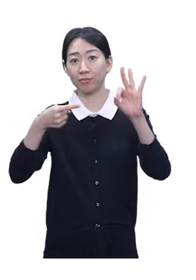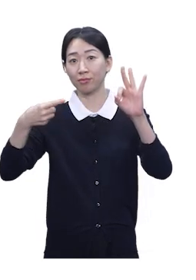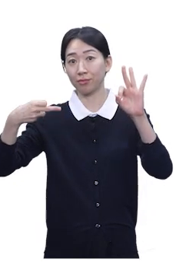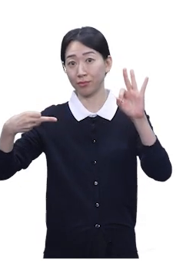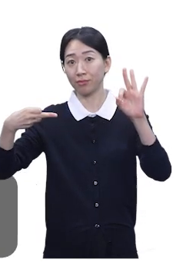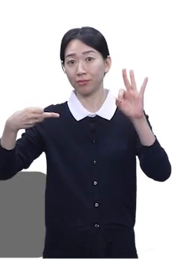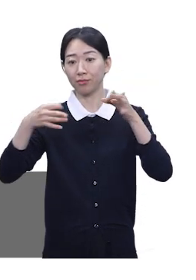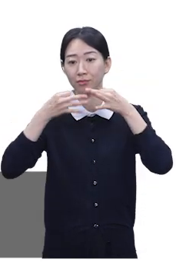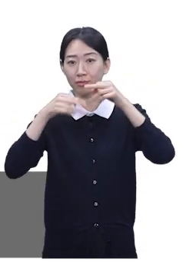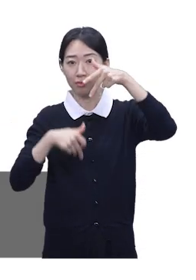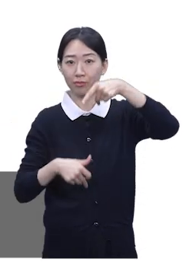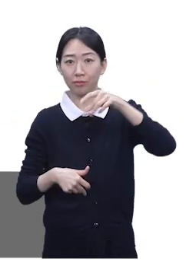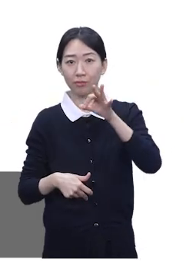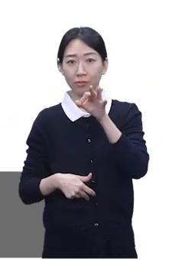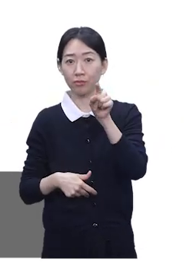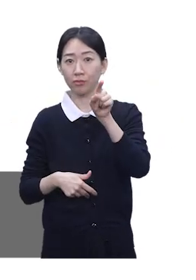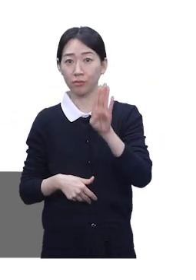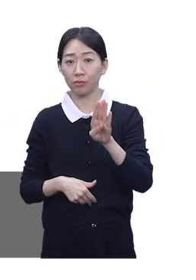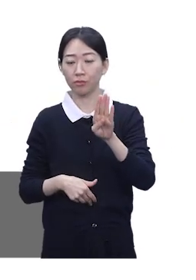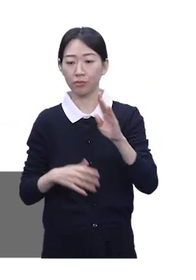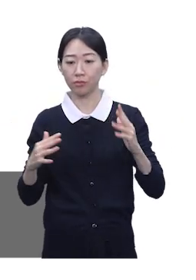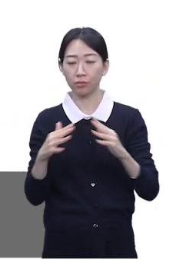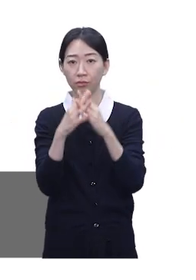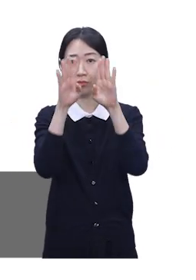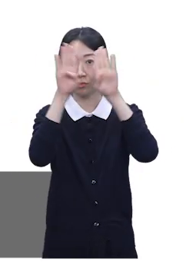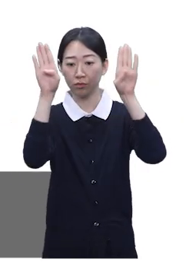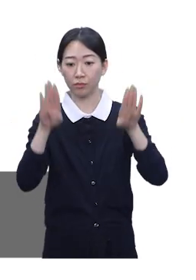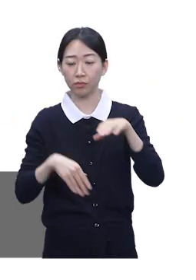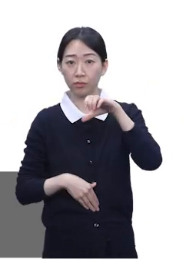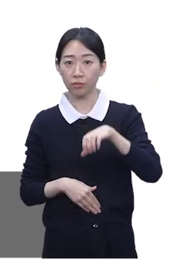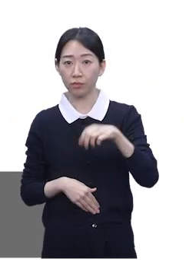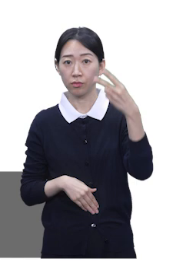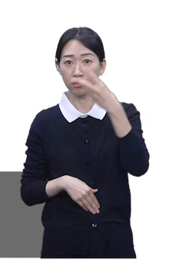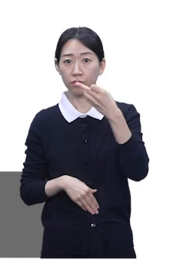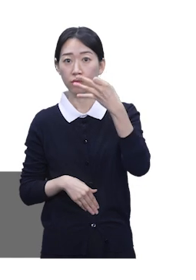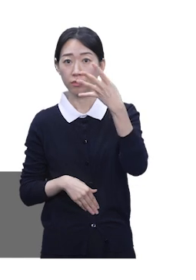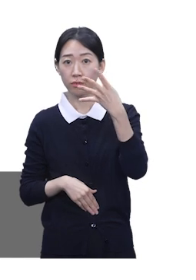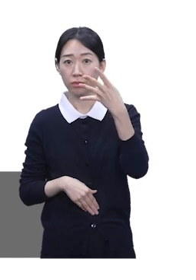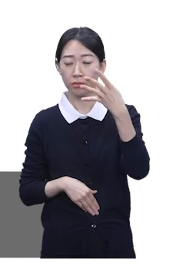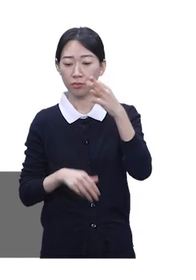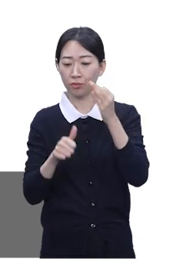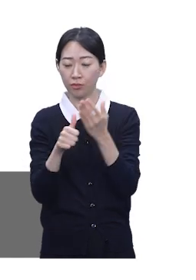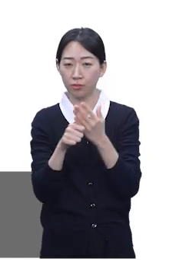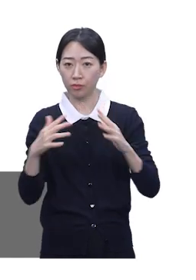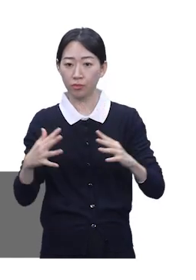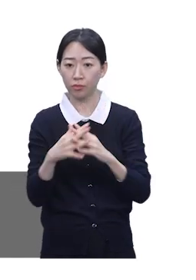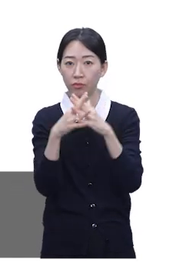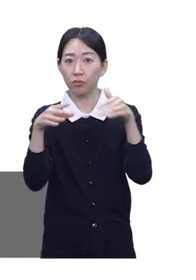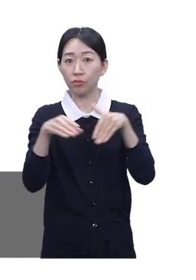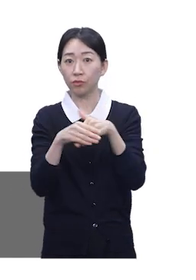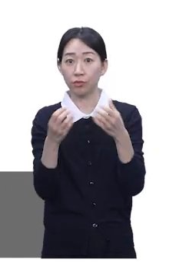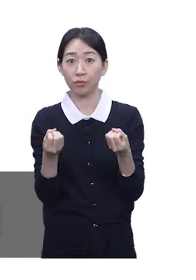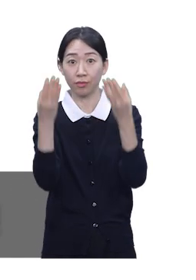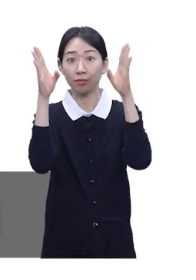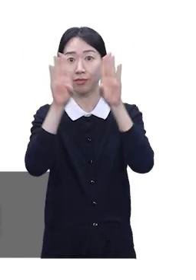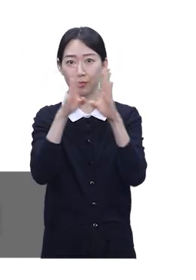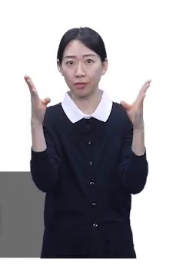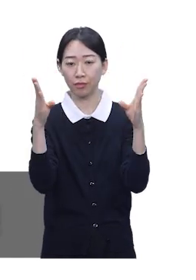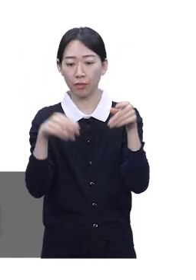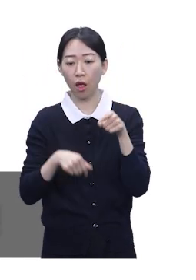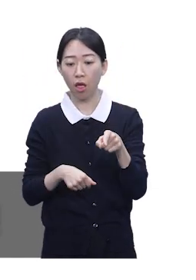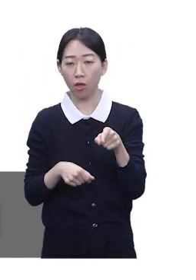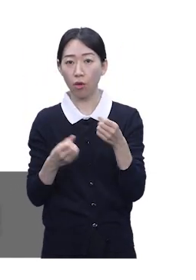10월 5일부터 12일까지 김중호 건축박물관 일대에서 2024 안양 건축문화제를 개최합니다.